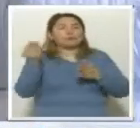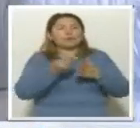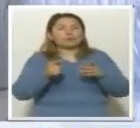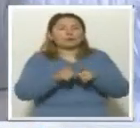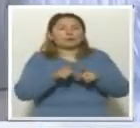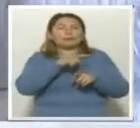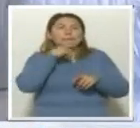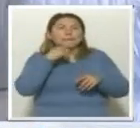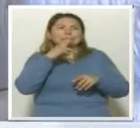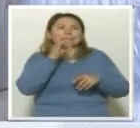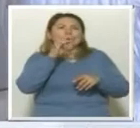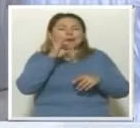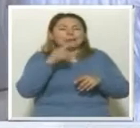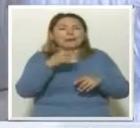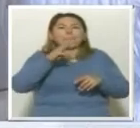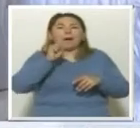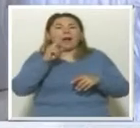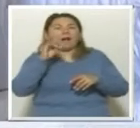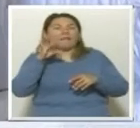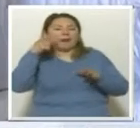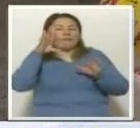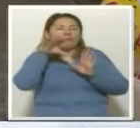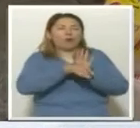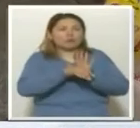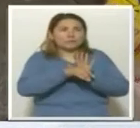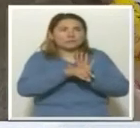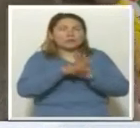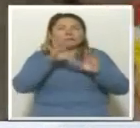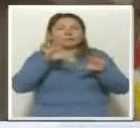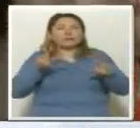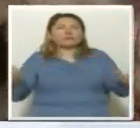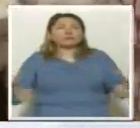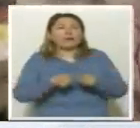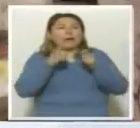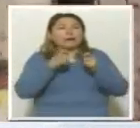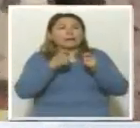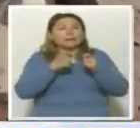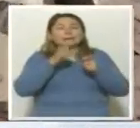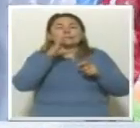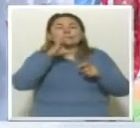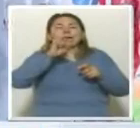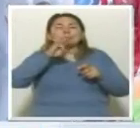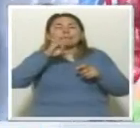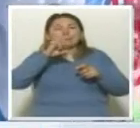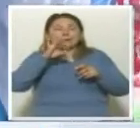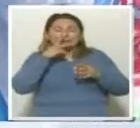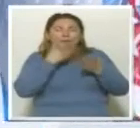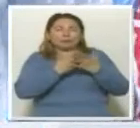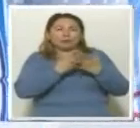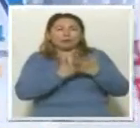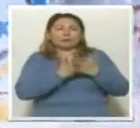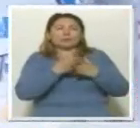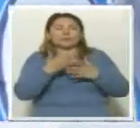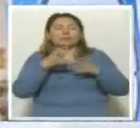ақ ресейлік Цар және Маква маркалары жатады. Барлық заң бұзушылар нұсқама алды. Санэпидқадағалау қызметкерлерінің айтуынша,